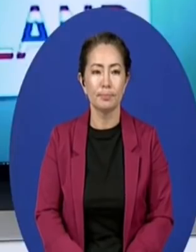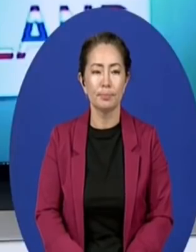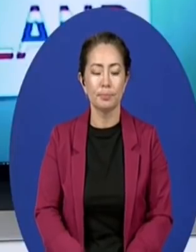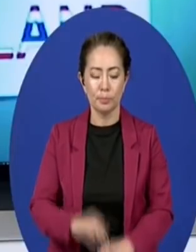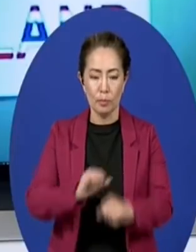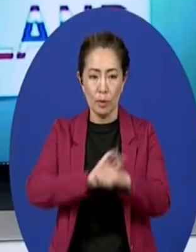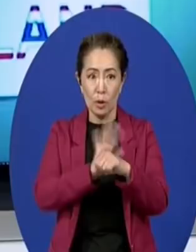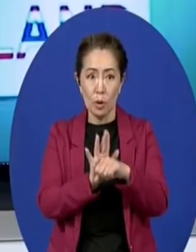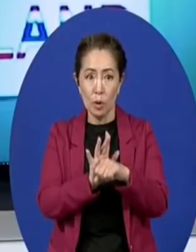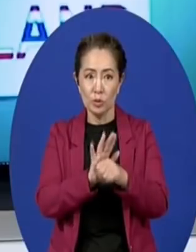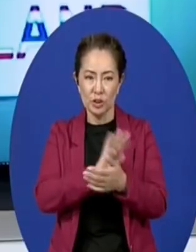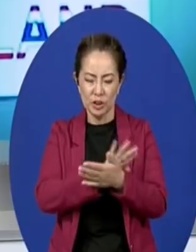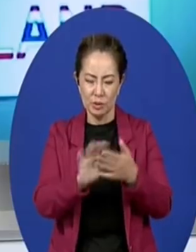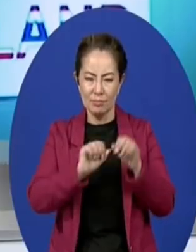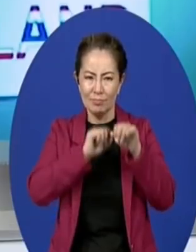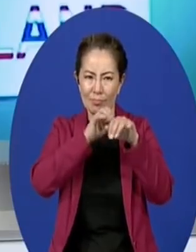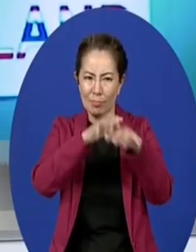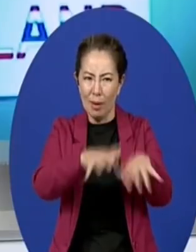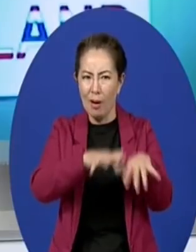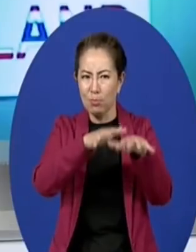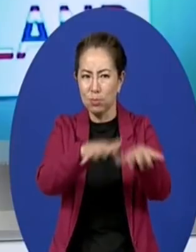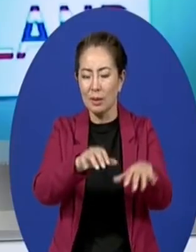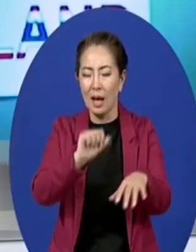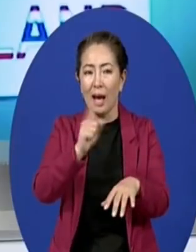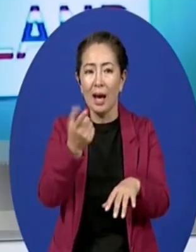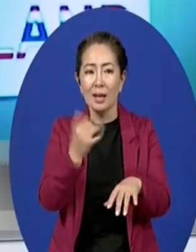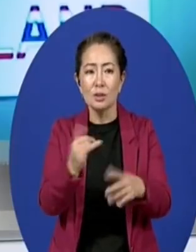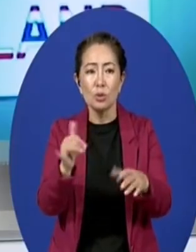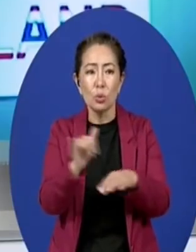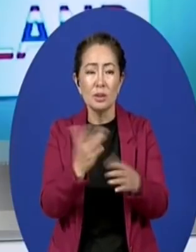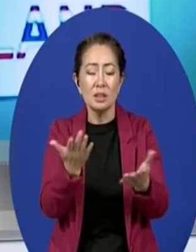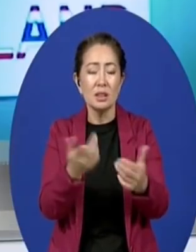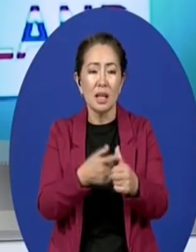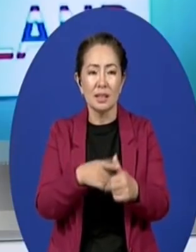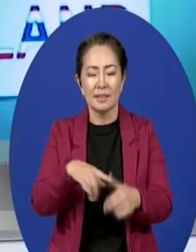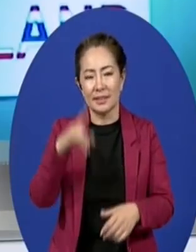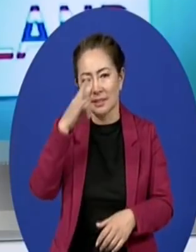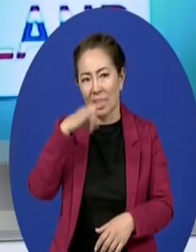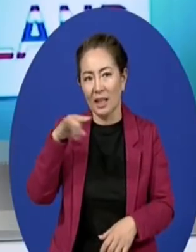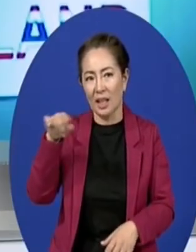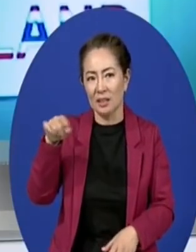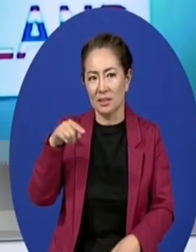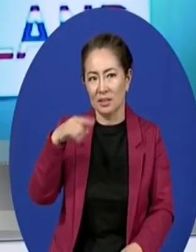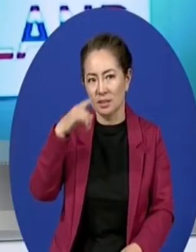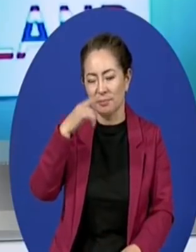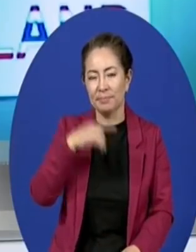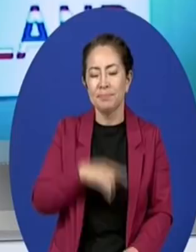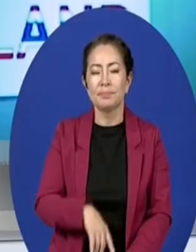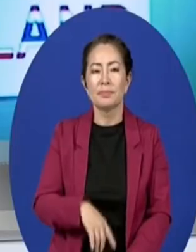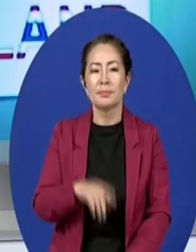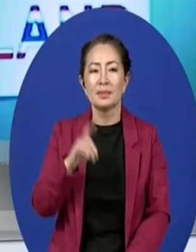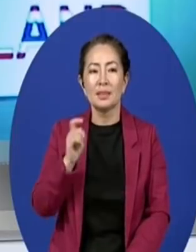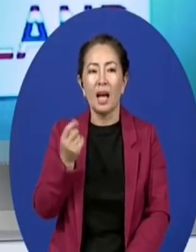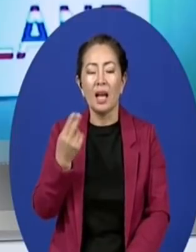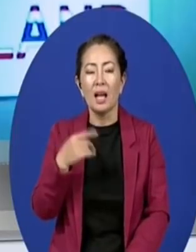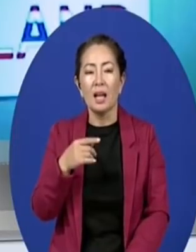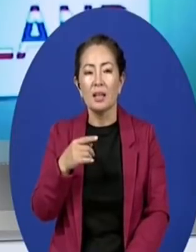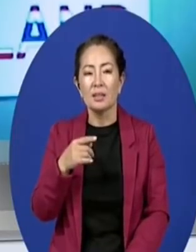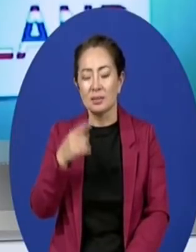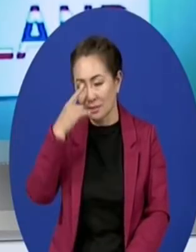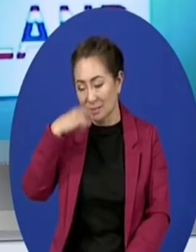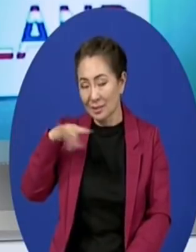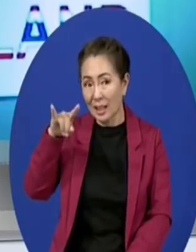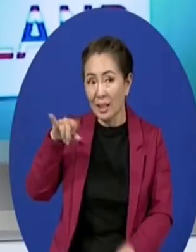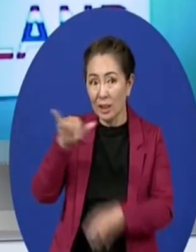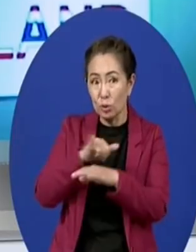Цар тахлын шин давлгаанд өртөд байгаа Азийн орнуудын нэг бол Тайланд улс. Тус улсад хөл хорионы бүсийг өргөдгөх шийдвэр гараад байна. Өнөөдөр